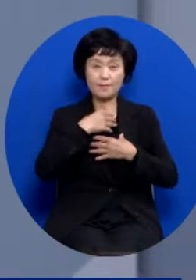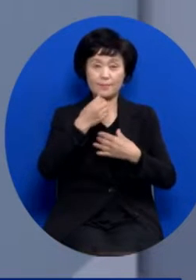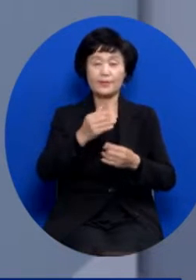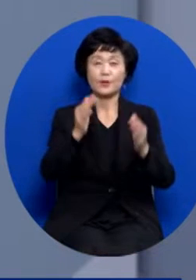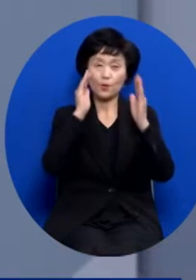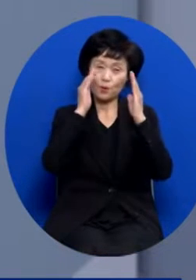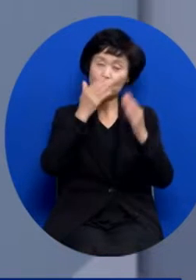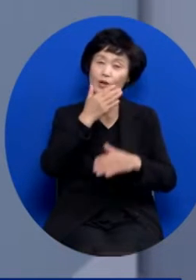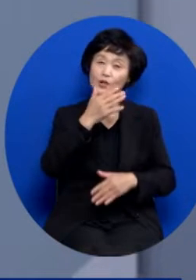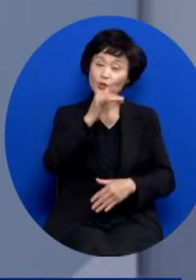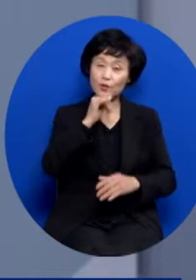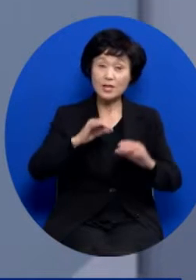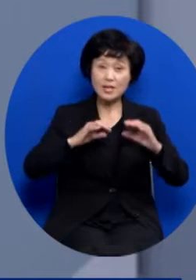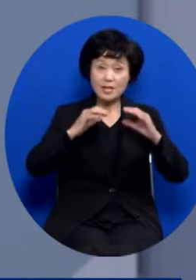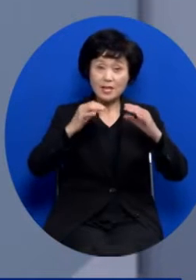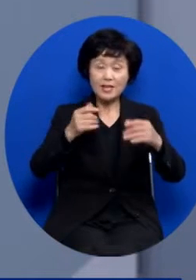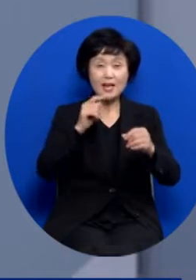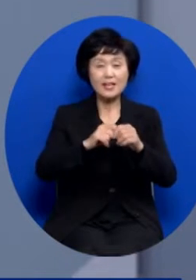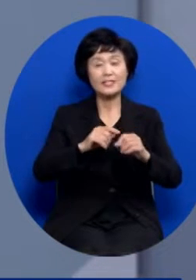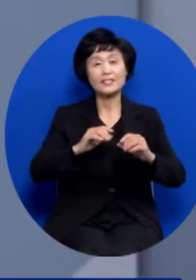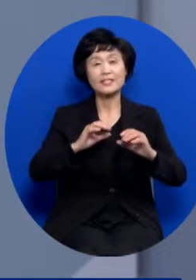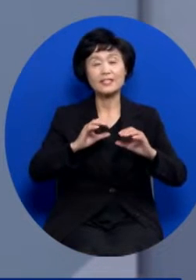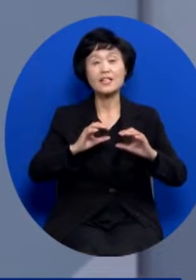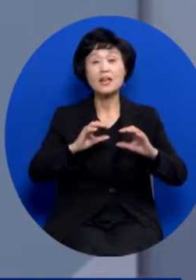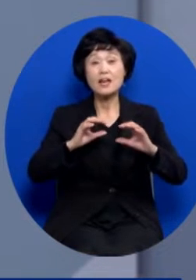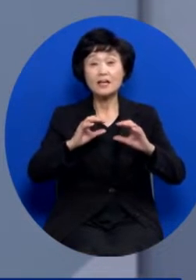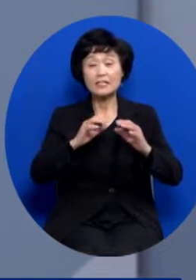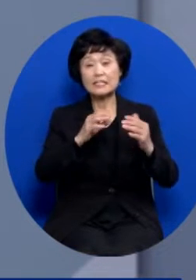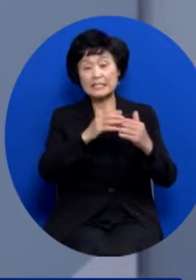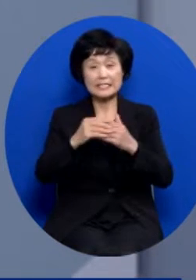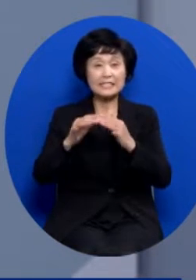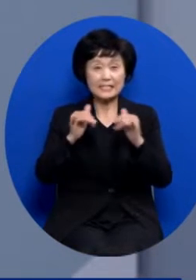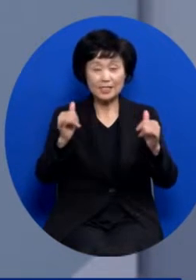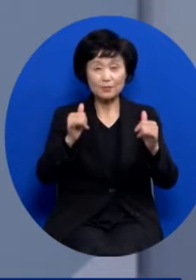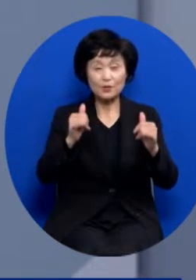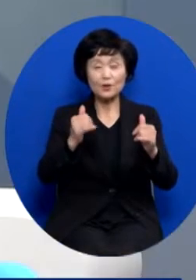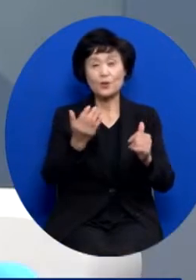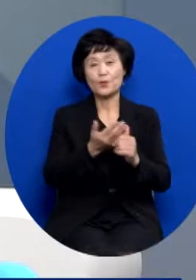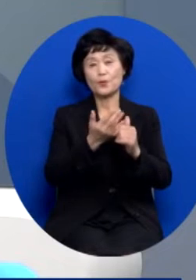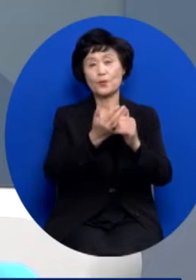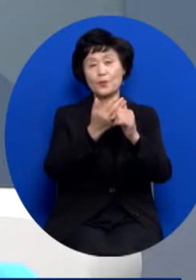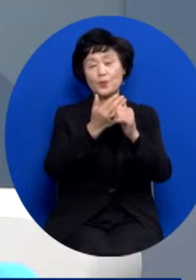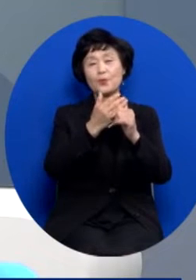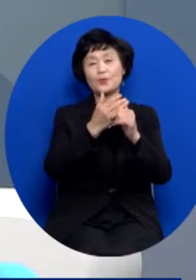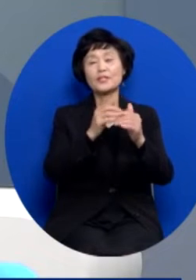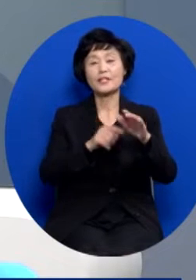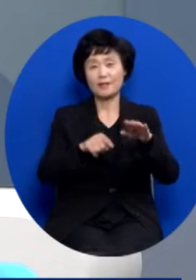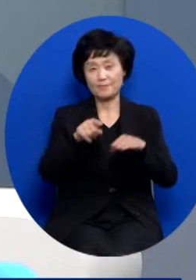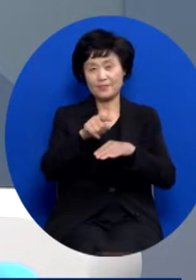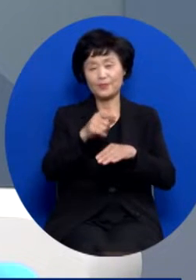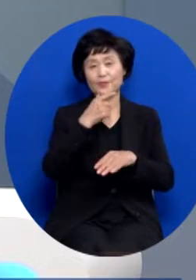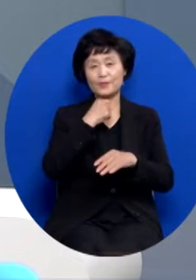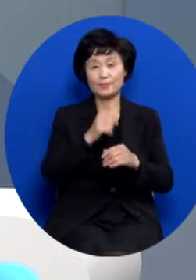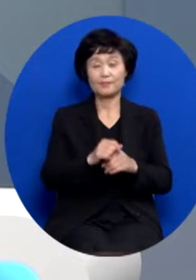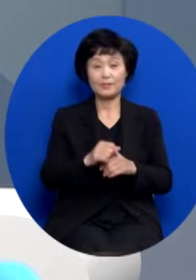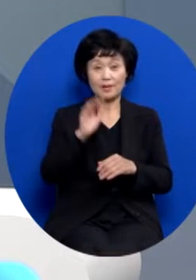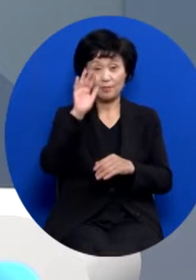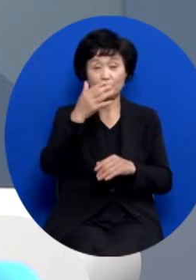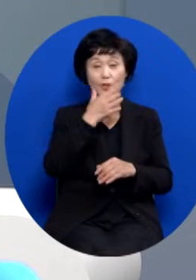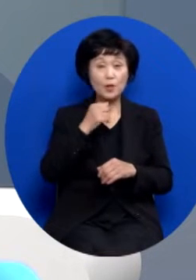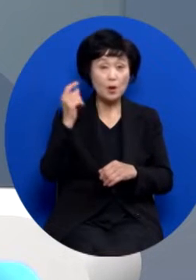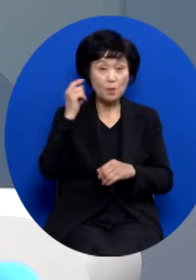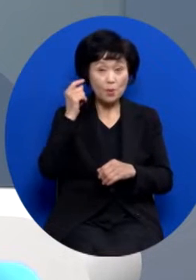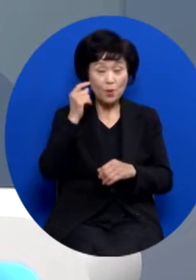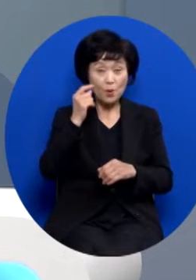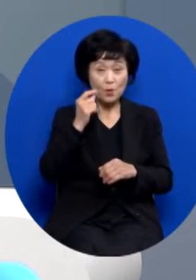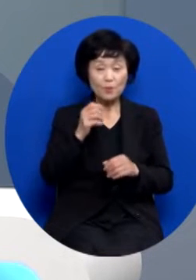세계적인 글로벌화 시킬 수 있는 그런 일들이 앞장서고자 합니다. 네. 네, 앞으로도 지역 복음화와 연합을 위해